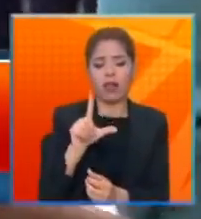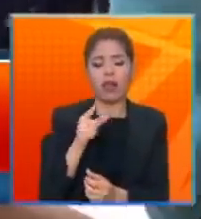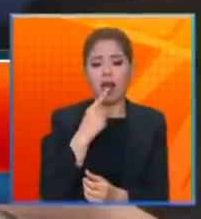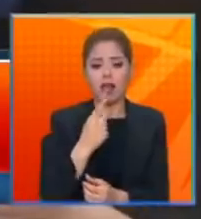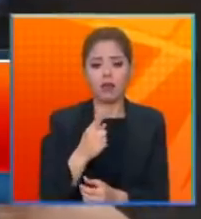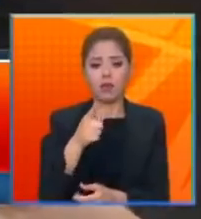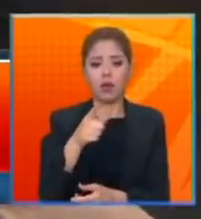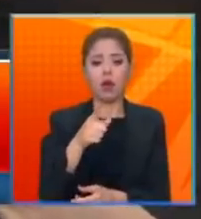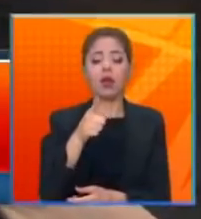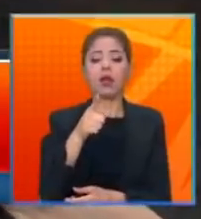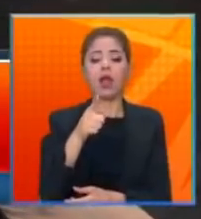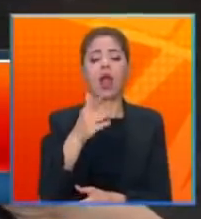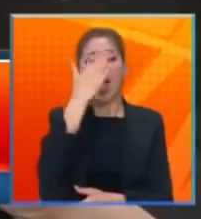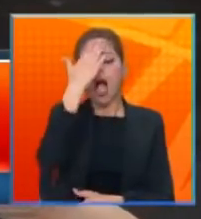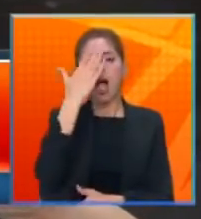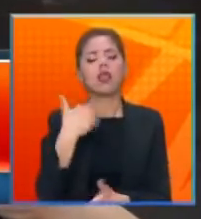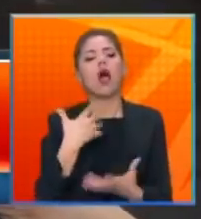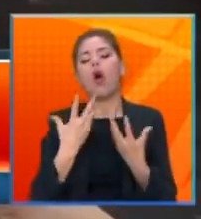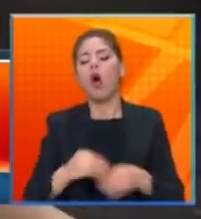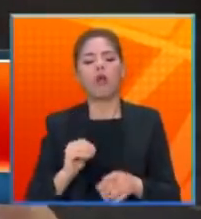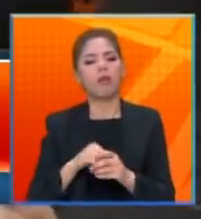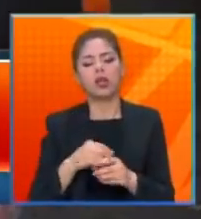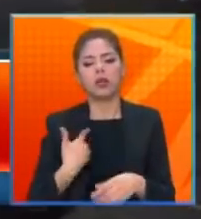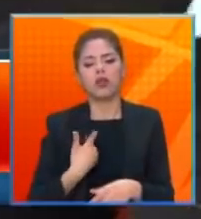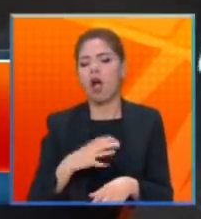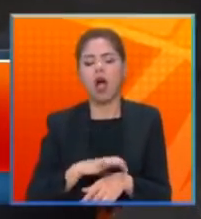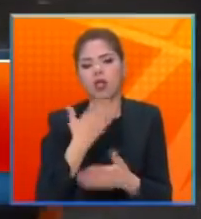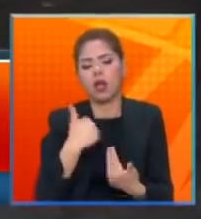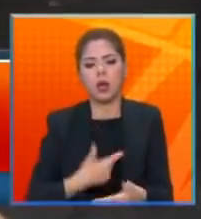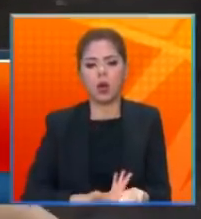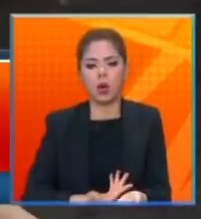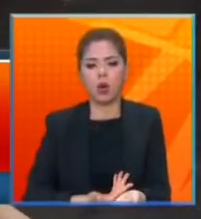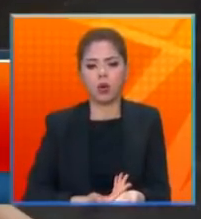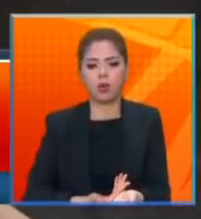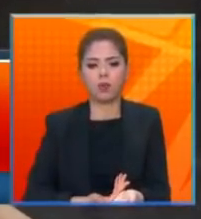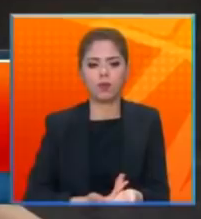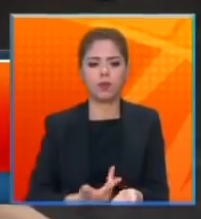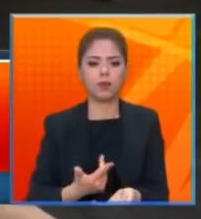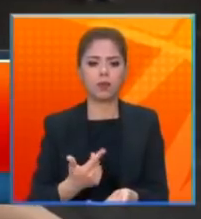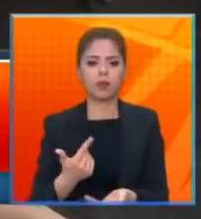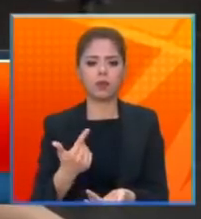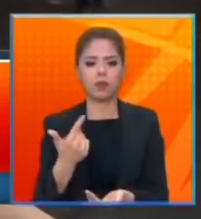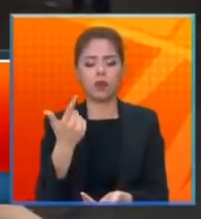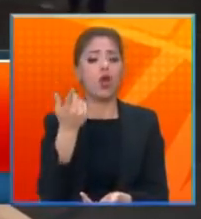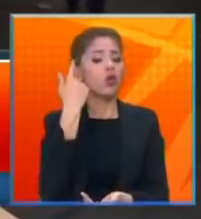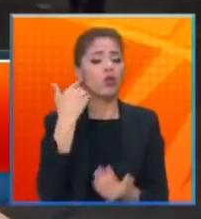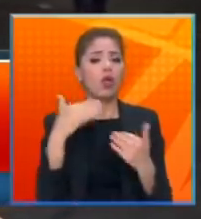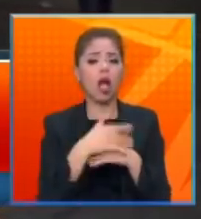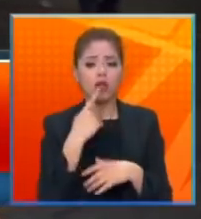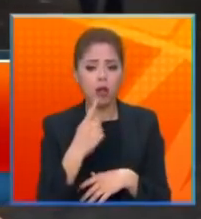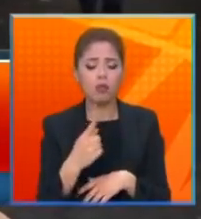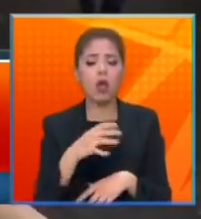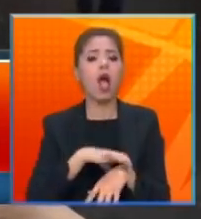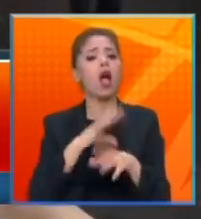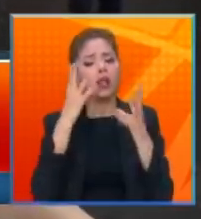pazara gidiyoruz. Hasta olmadığımız için. Risk grubu mutlaka taksın diyorlar. Yok, öyle demiyorlar dün akşam da. Hasta